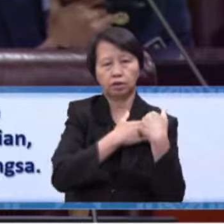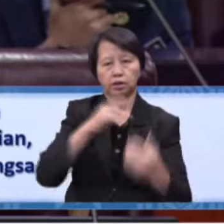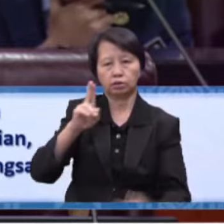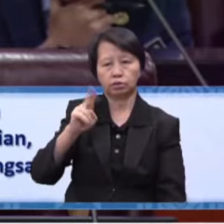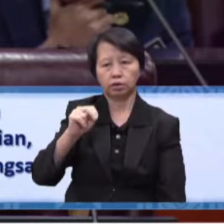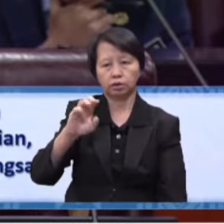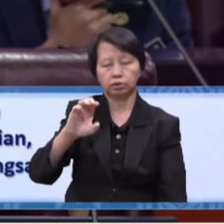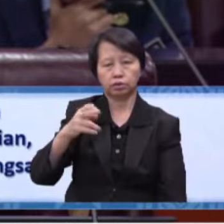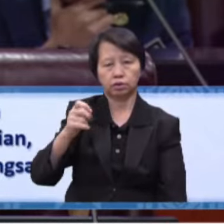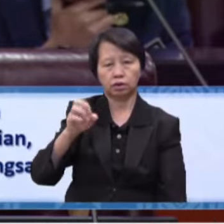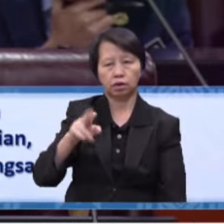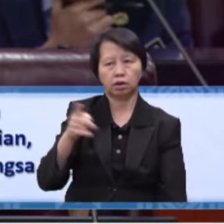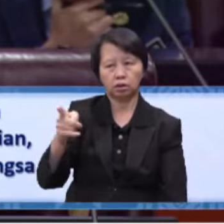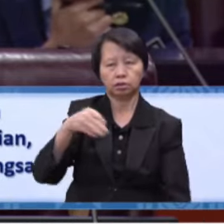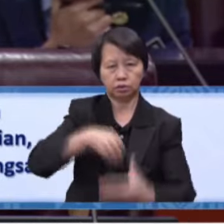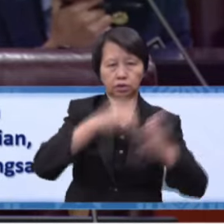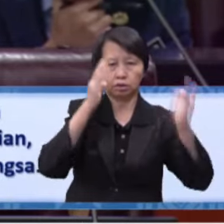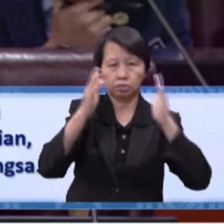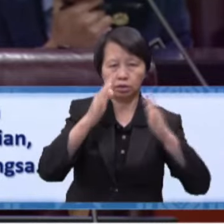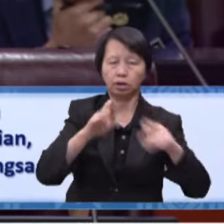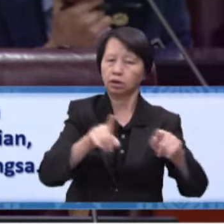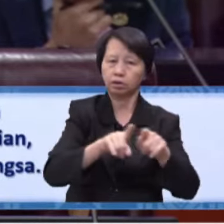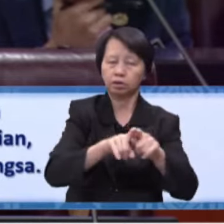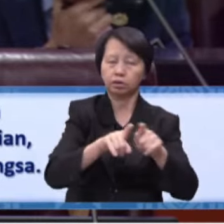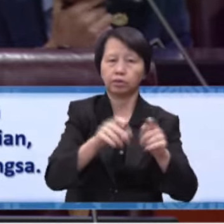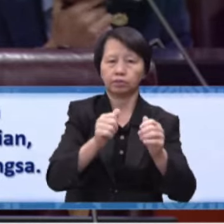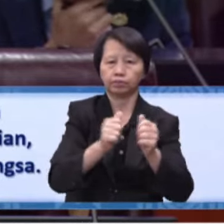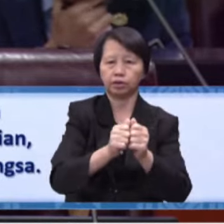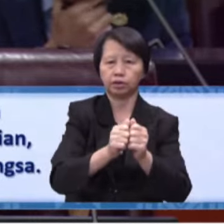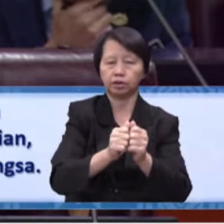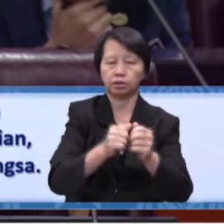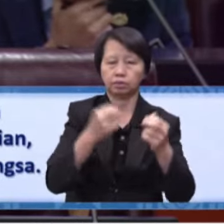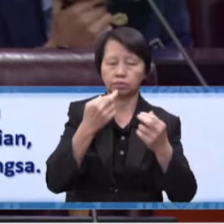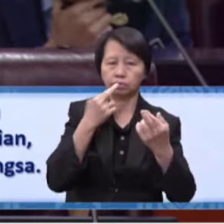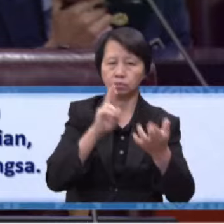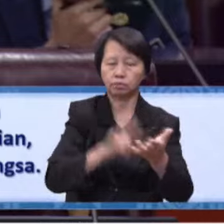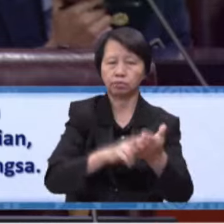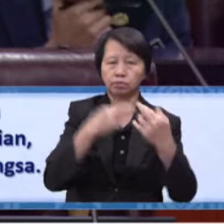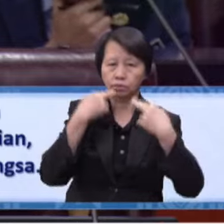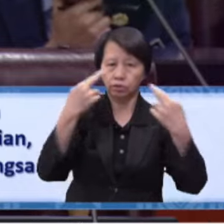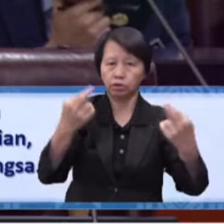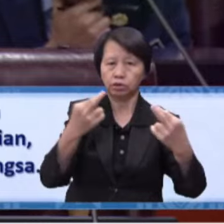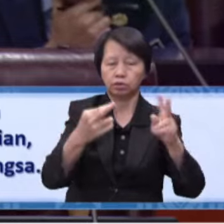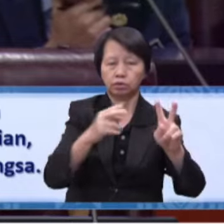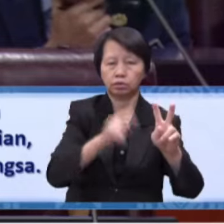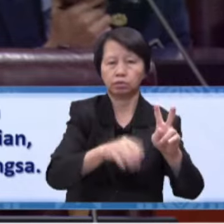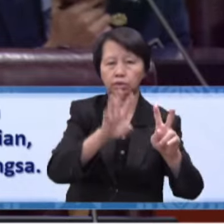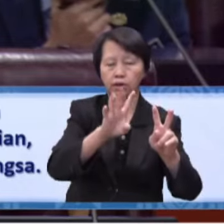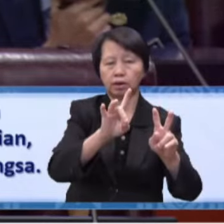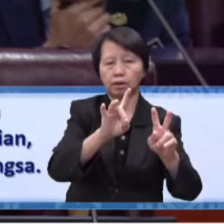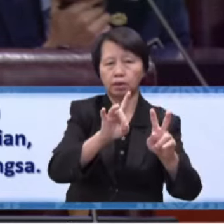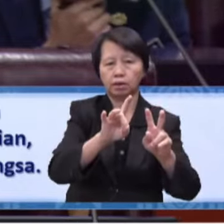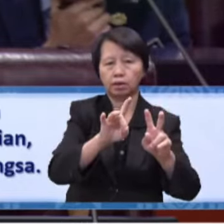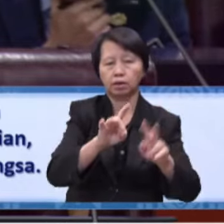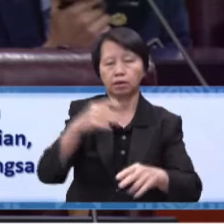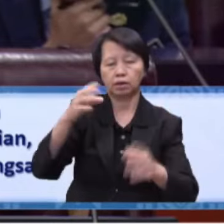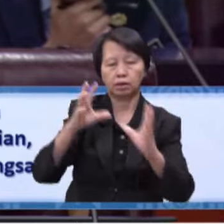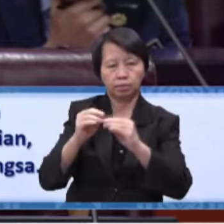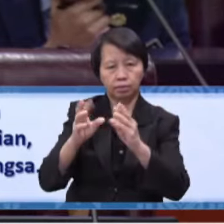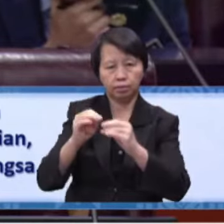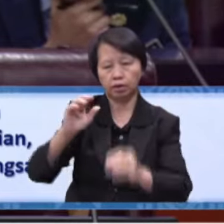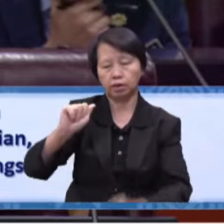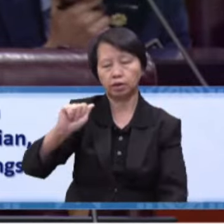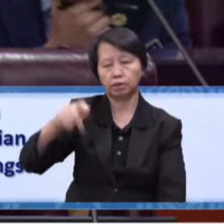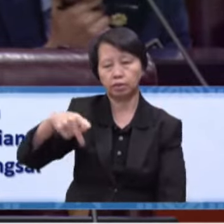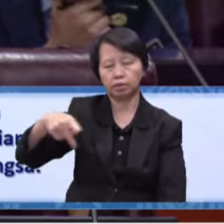dalam negara selaras dengan resolusi 428 kurungan 5 perhimpunan Agung PBB